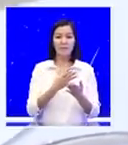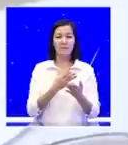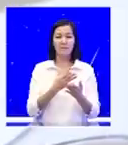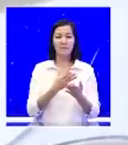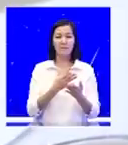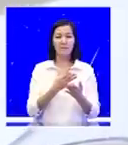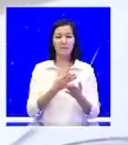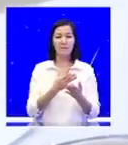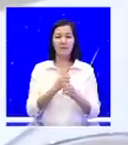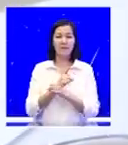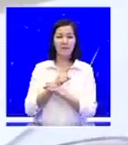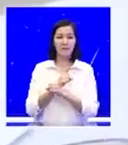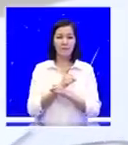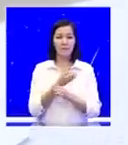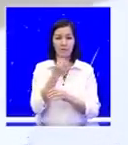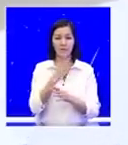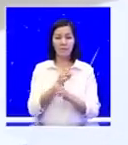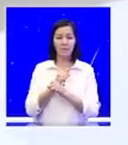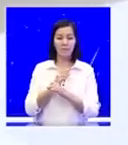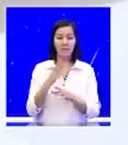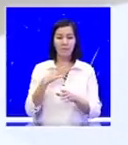Жақсы. Демалыс кезінде жақсы демалдың ба?